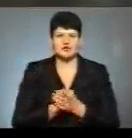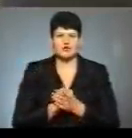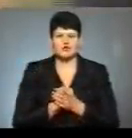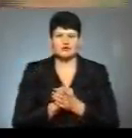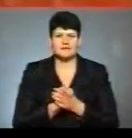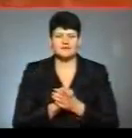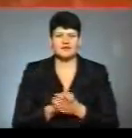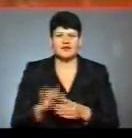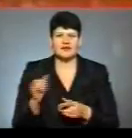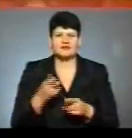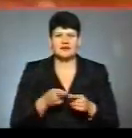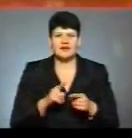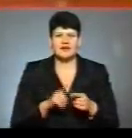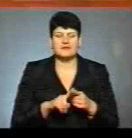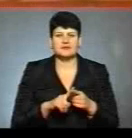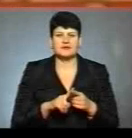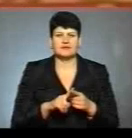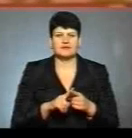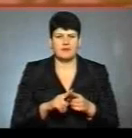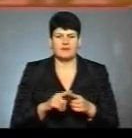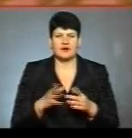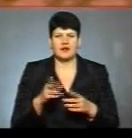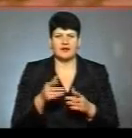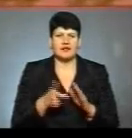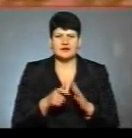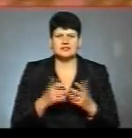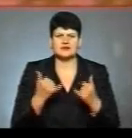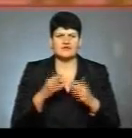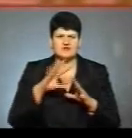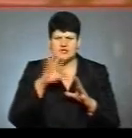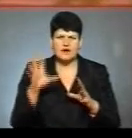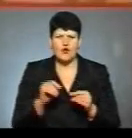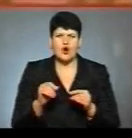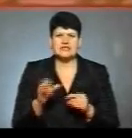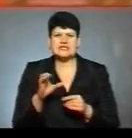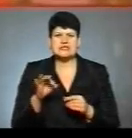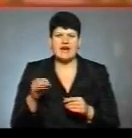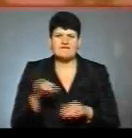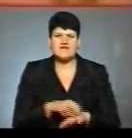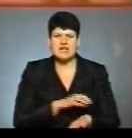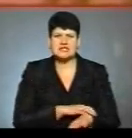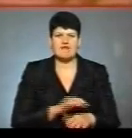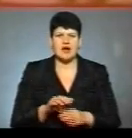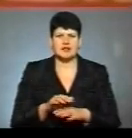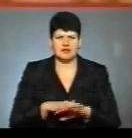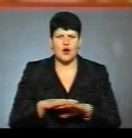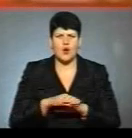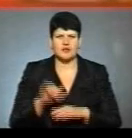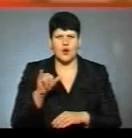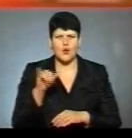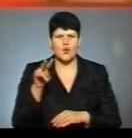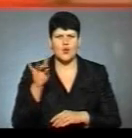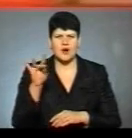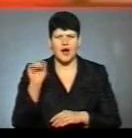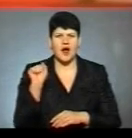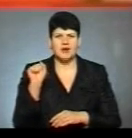Испытанный авангард рабочего класса всего советского народа. Ура!